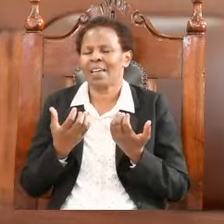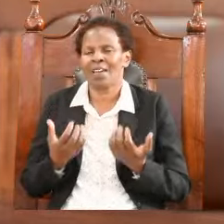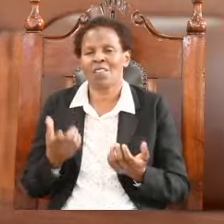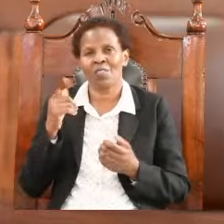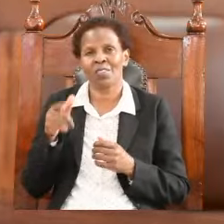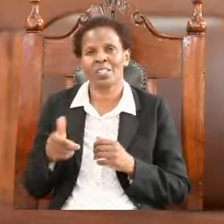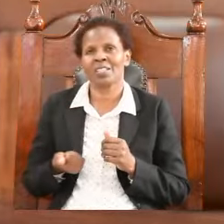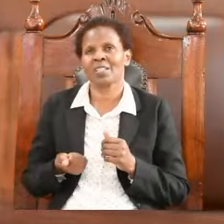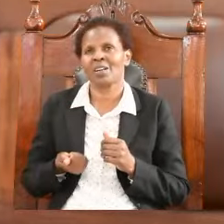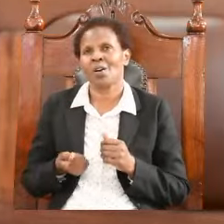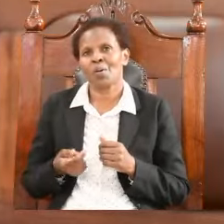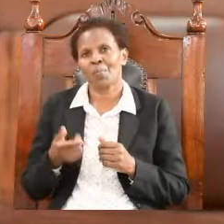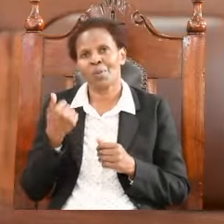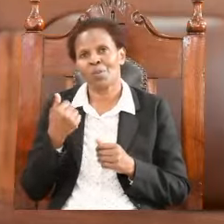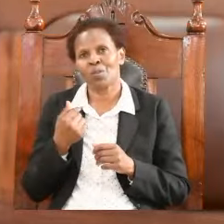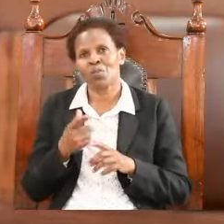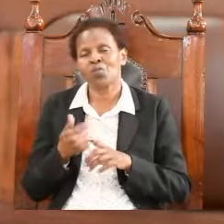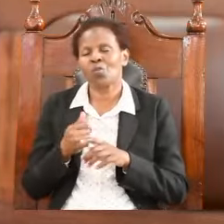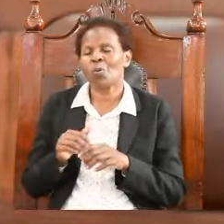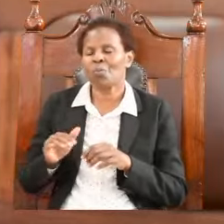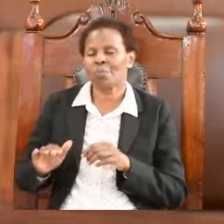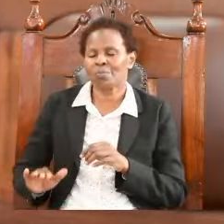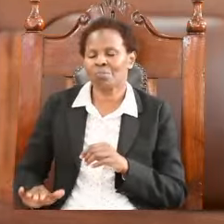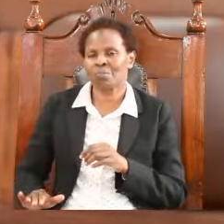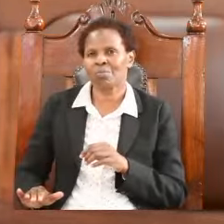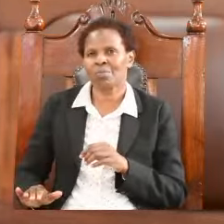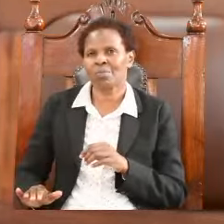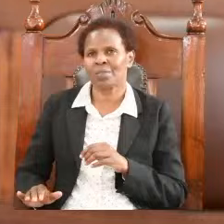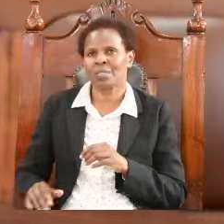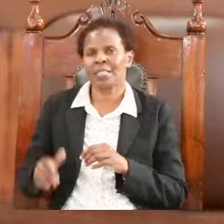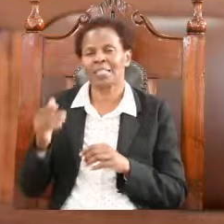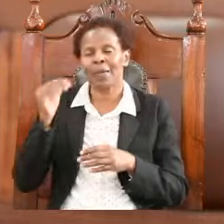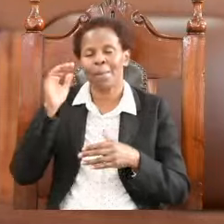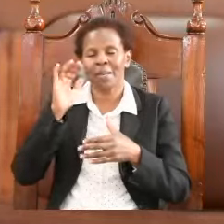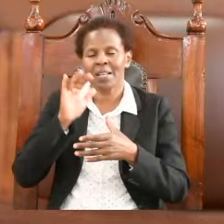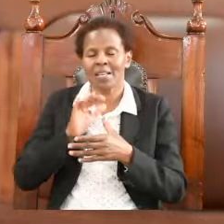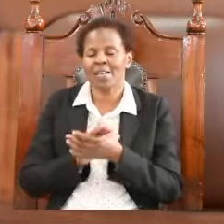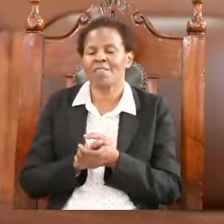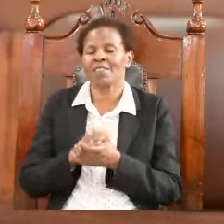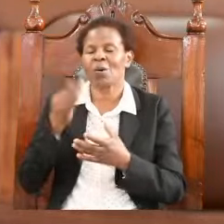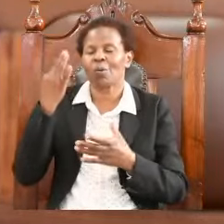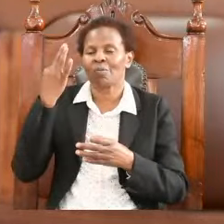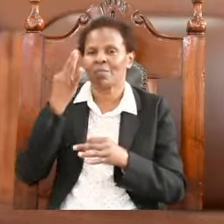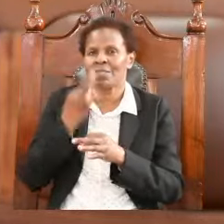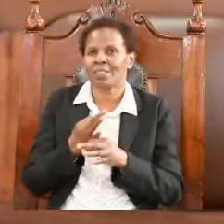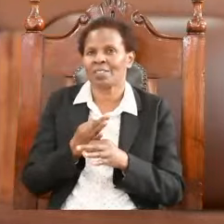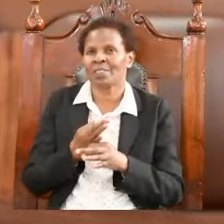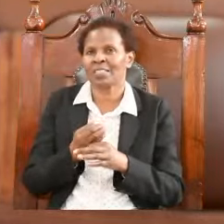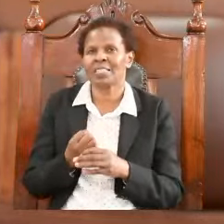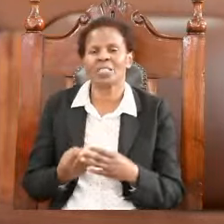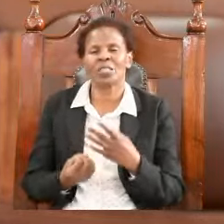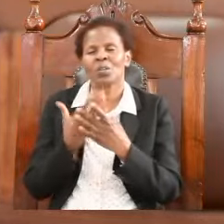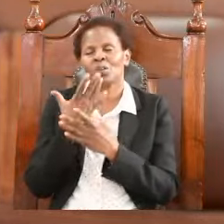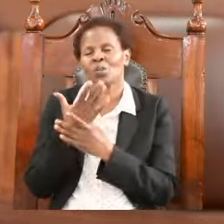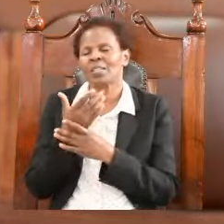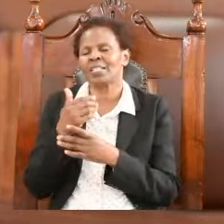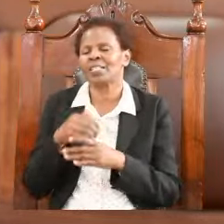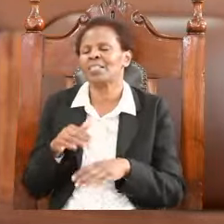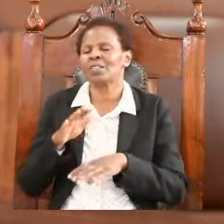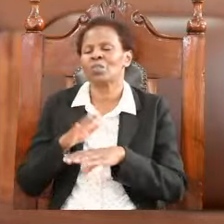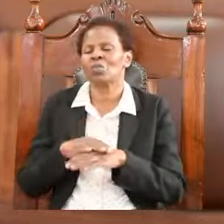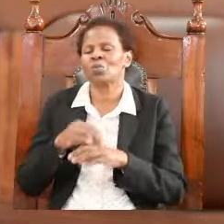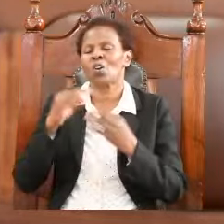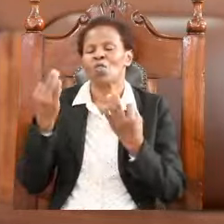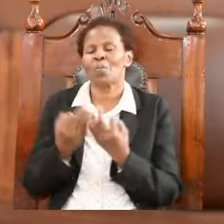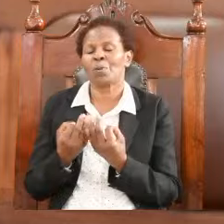harewe todo kumoni nine wake giroro ria wete kio wake yohana ni mwudu urare tuwa dini wafamirio kiti ya kihaya